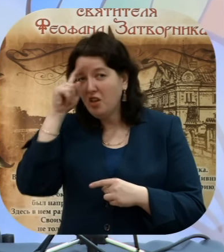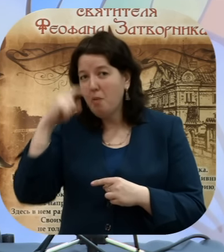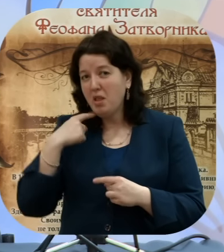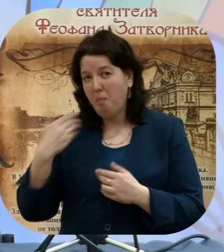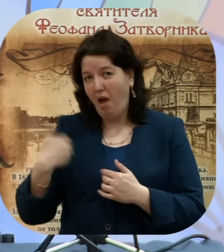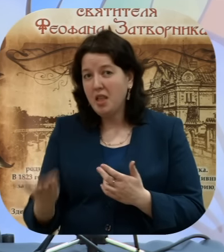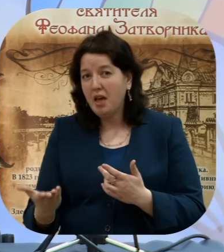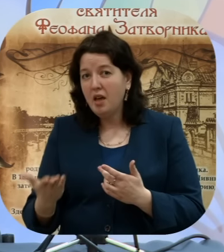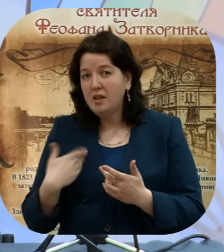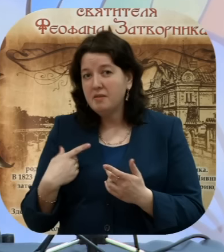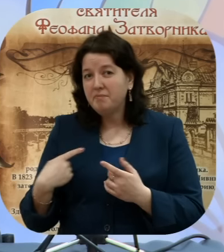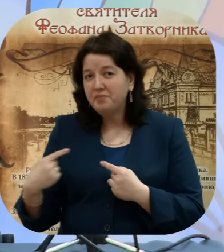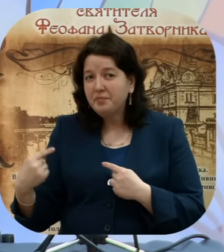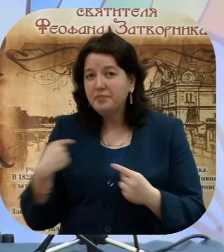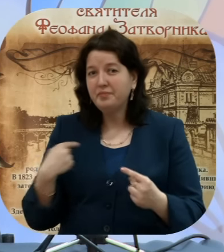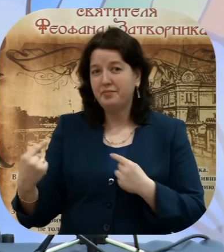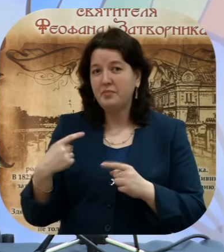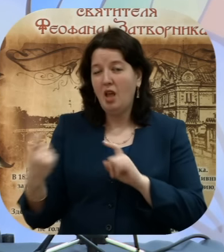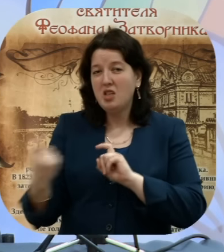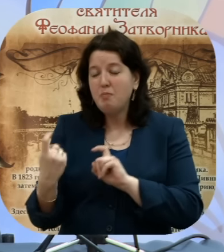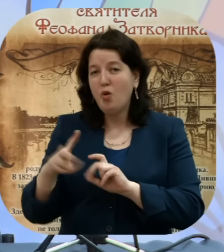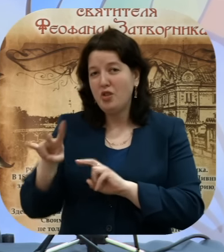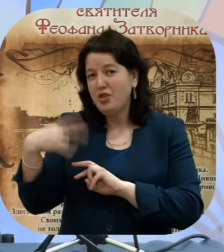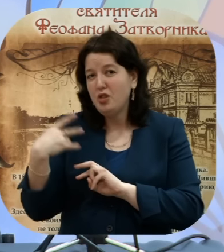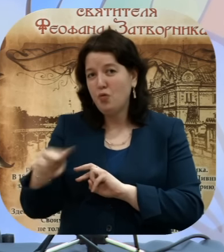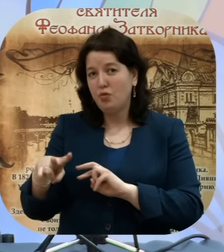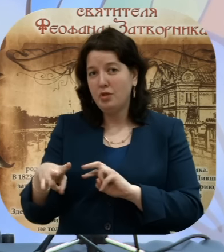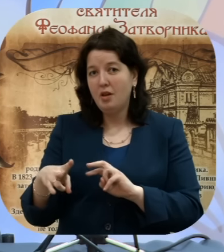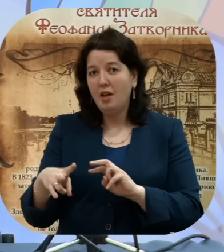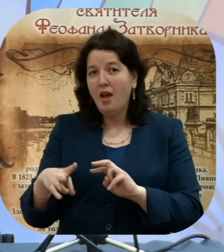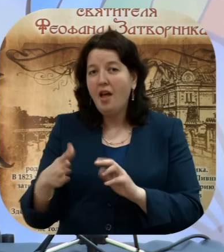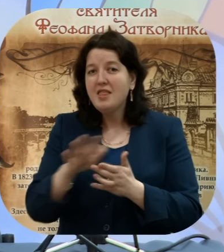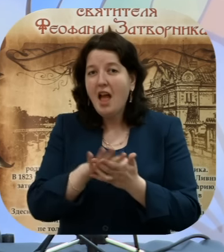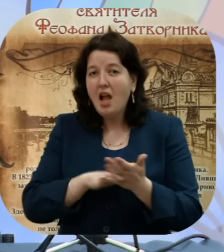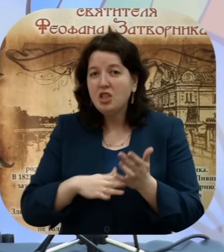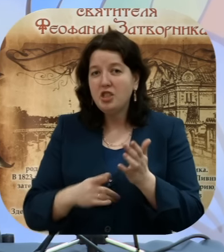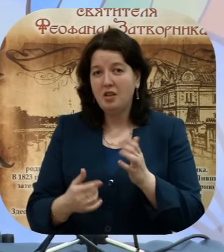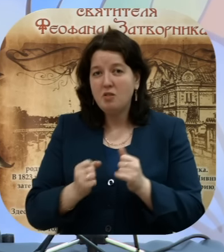другого способа не разжигать дальше вражды.